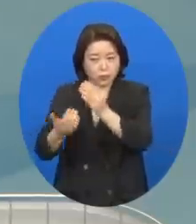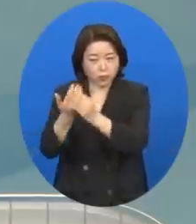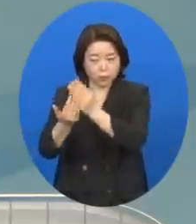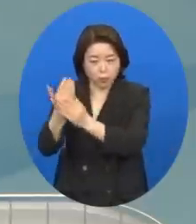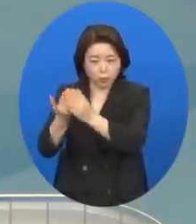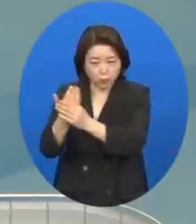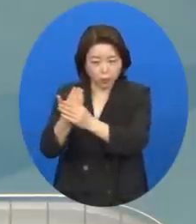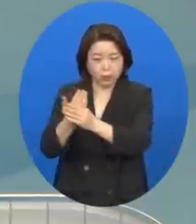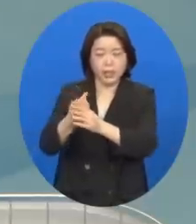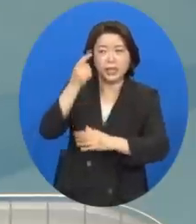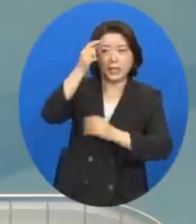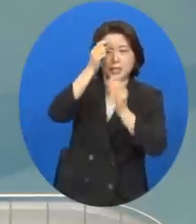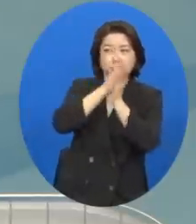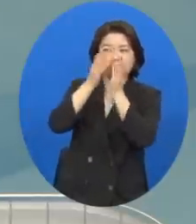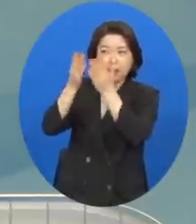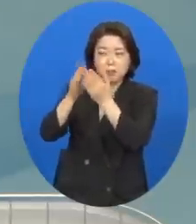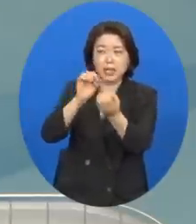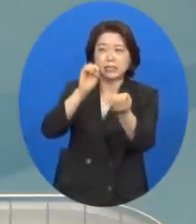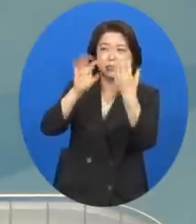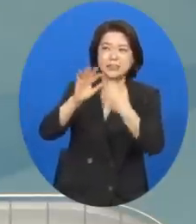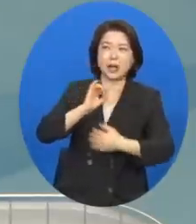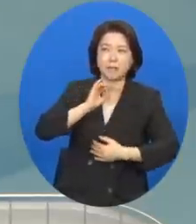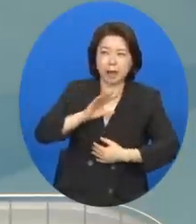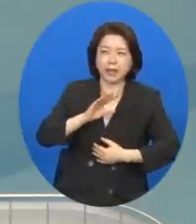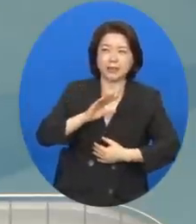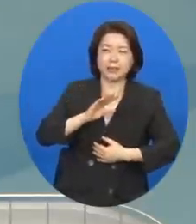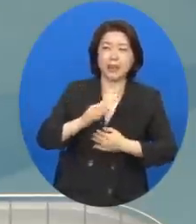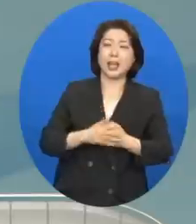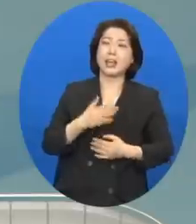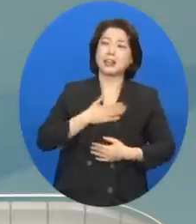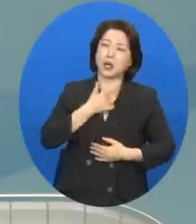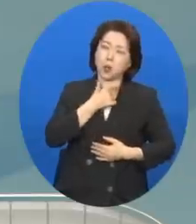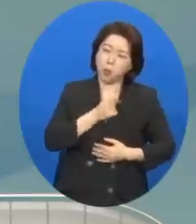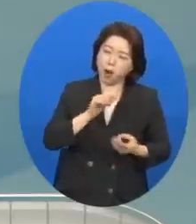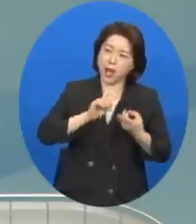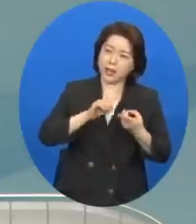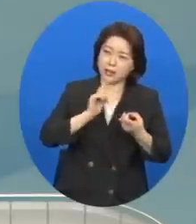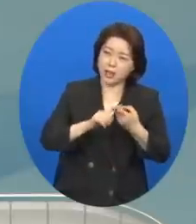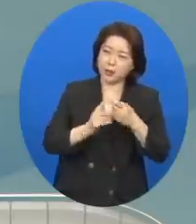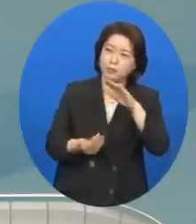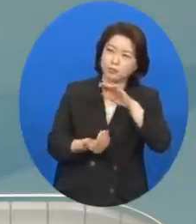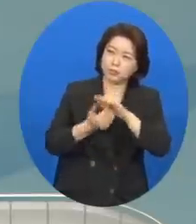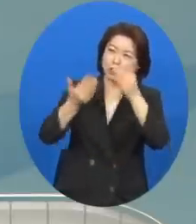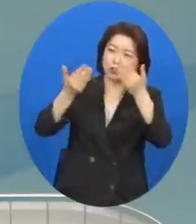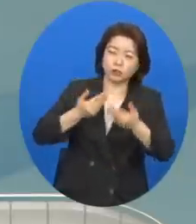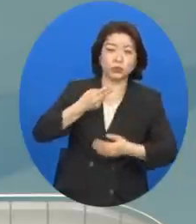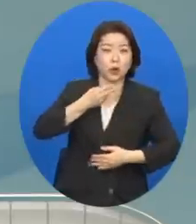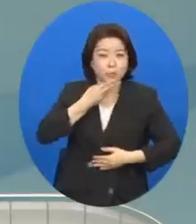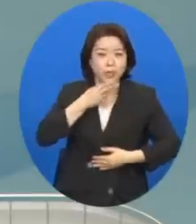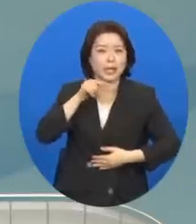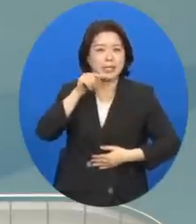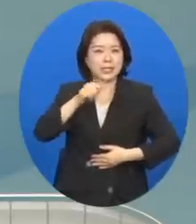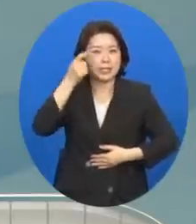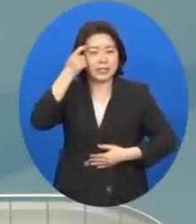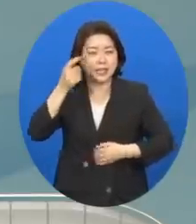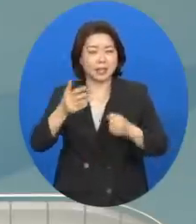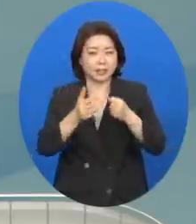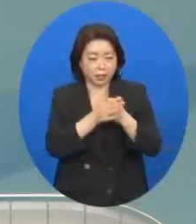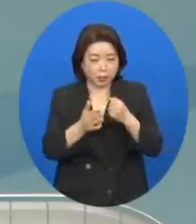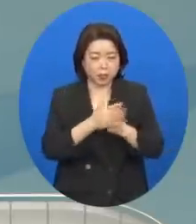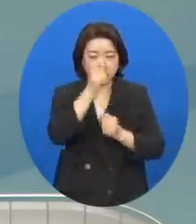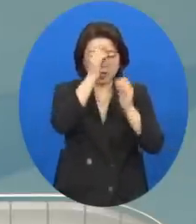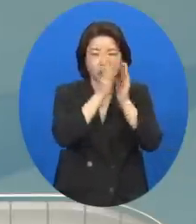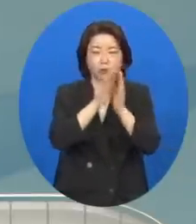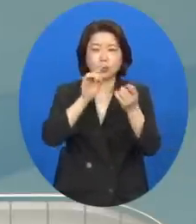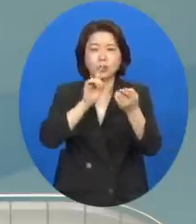응답만 생각하기 때문입니다. 내가 구하는 대로 이루어지지 않았다. 그 생각 때문에 기도에 대한